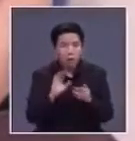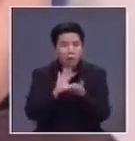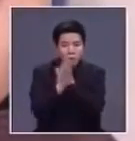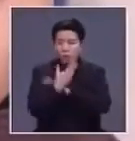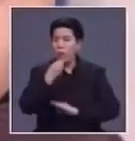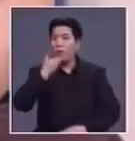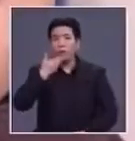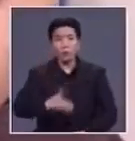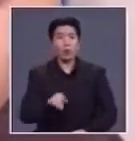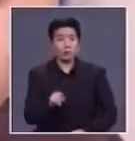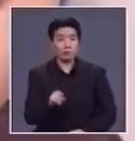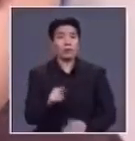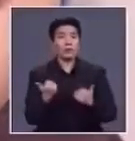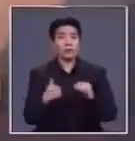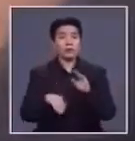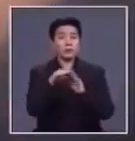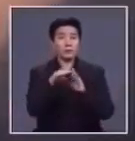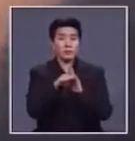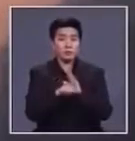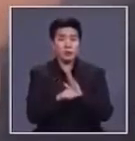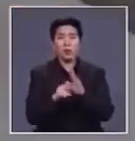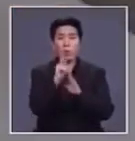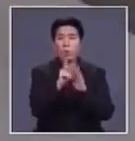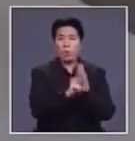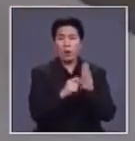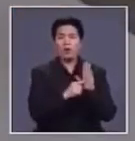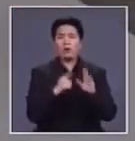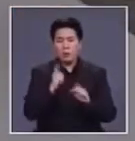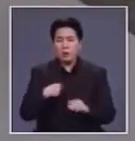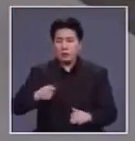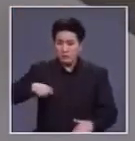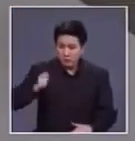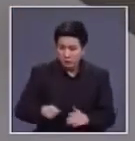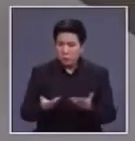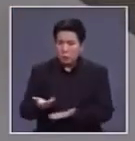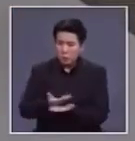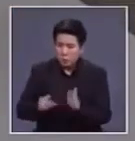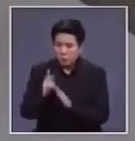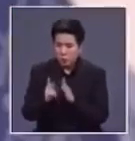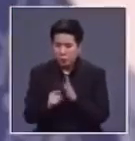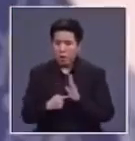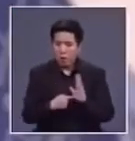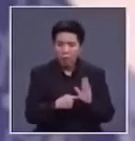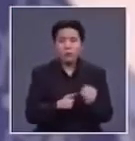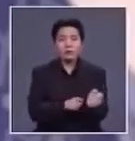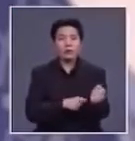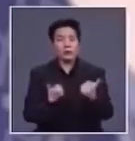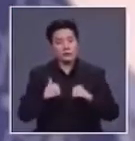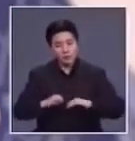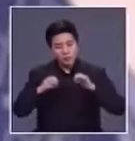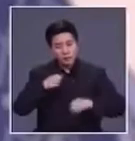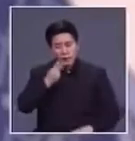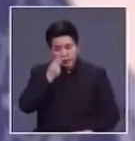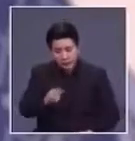ลอดเวลาในขณะที่กระบวนการออกกฎหมายใช้เวลาแรมปีแต่รัฐบาลนี้ก็ได้ใช้ความพยายามอย่างยิ่งยวดอย่างน้อย